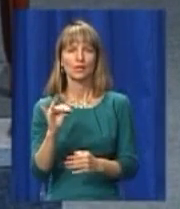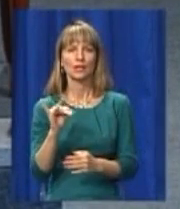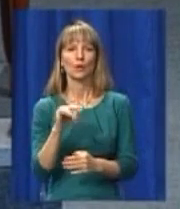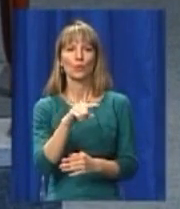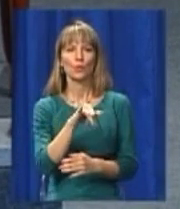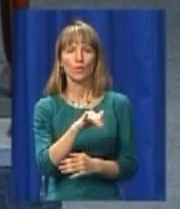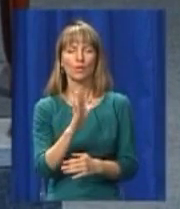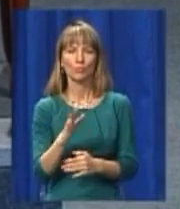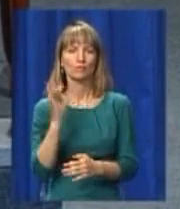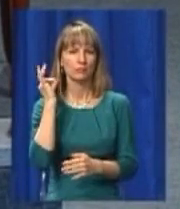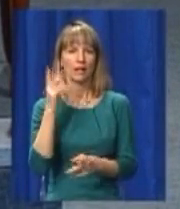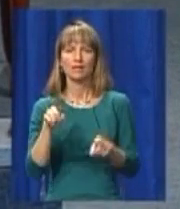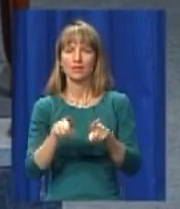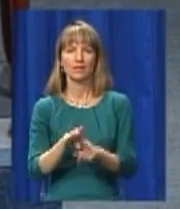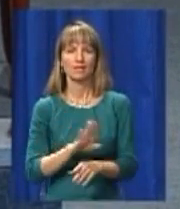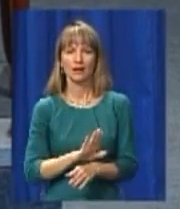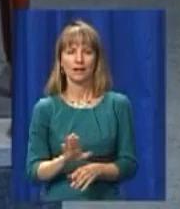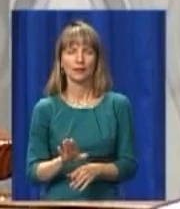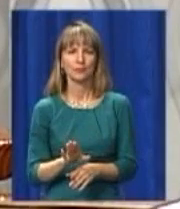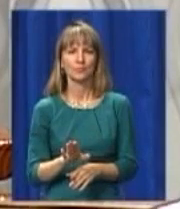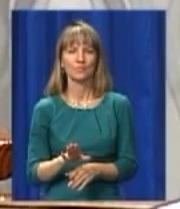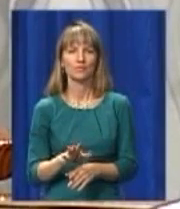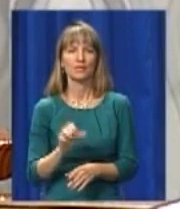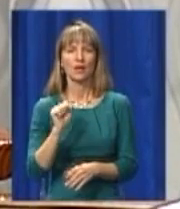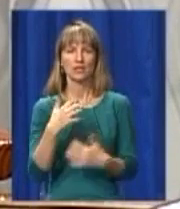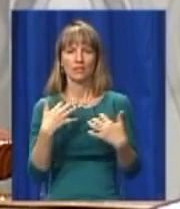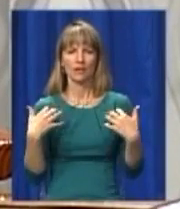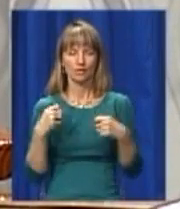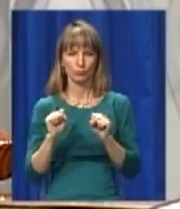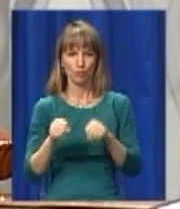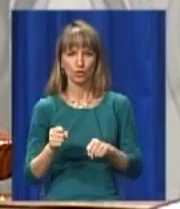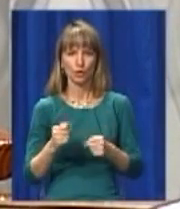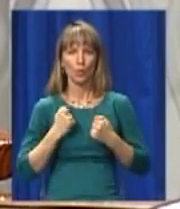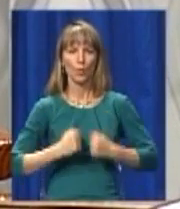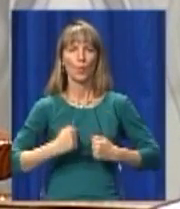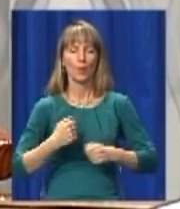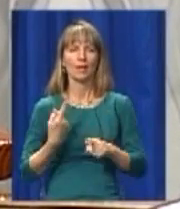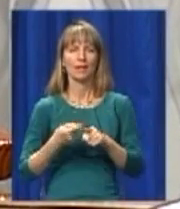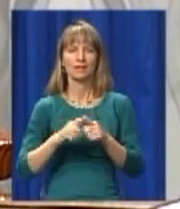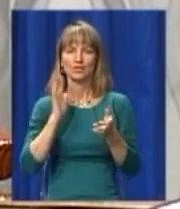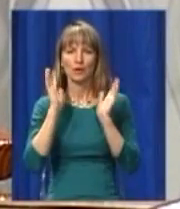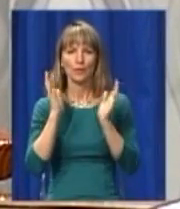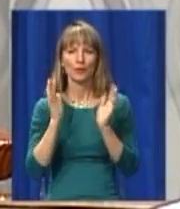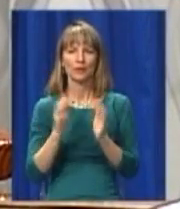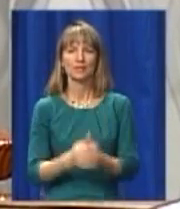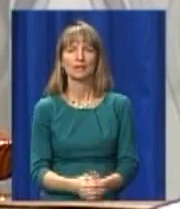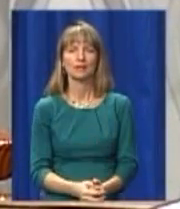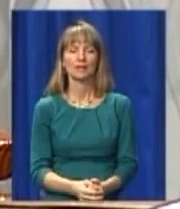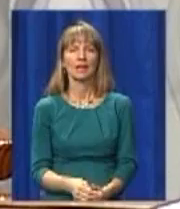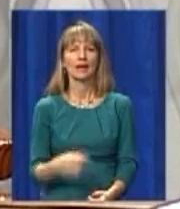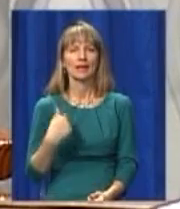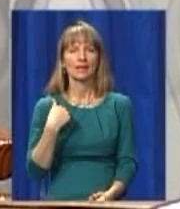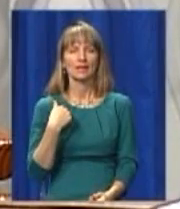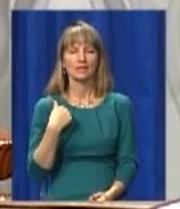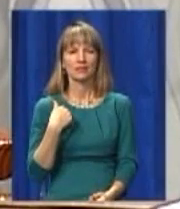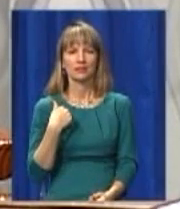неї вже буде зачіска далеко не така. А як ти думаєш, а тварин можна купати цими шампунями чи не можна? Ну, чесно